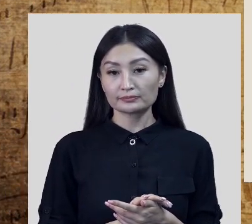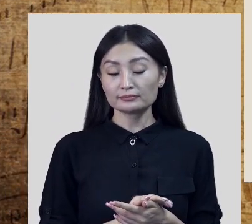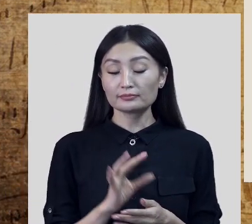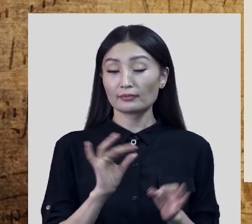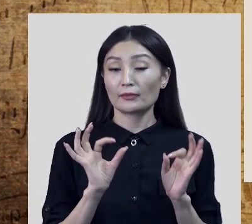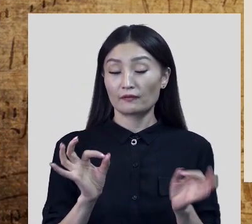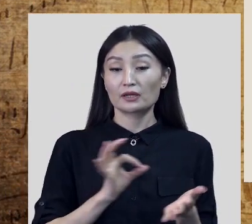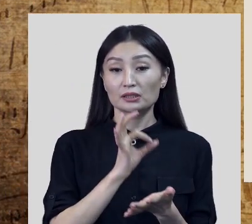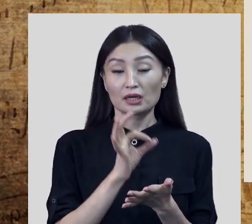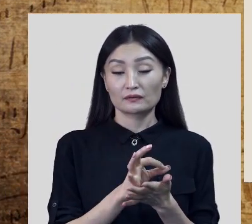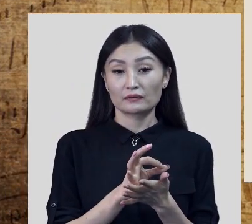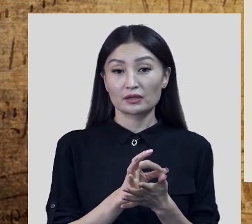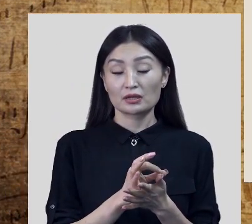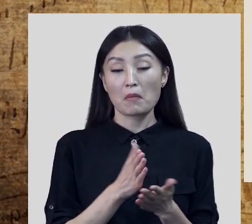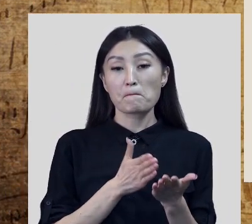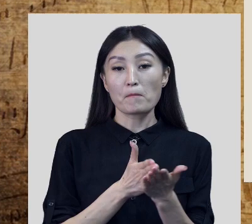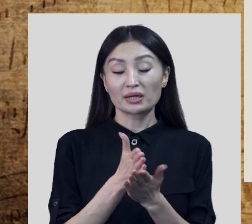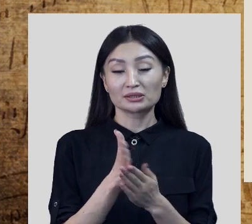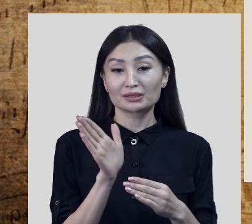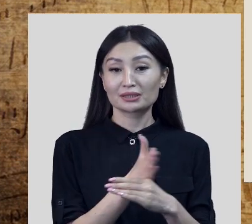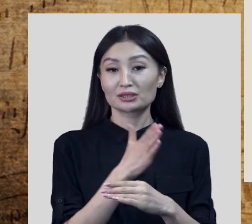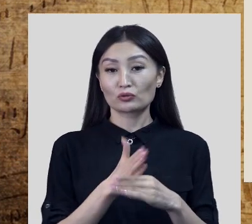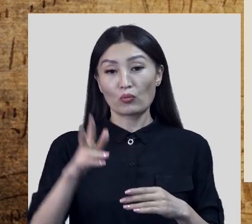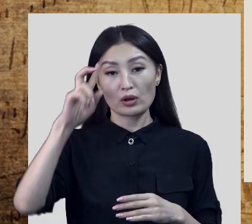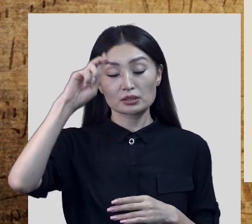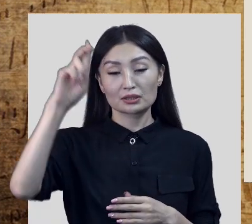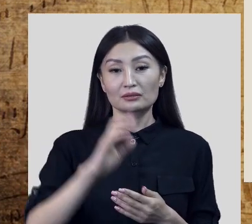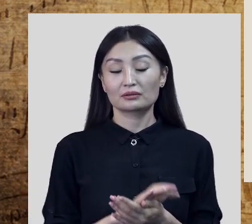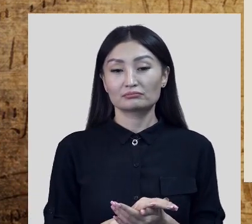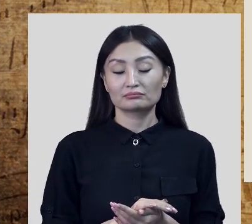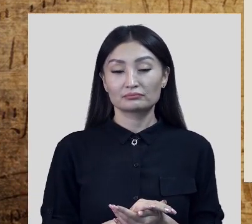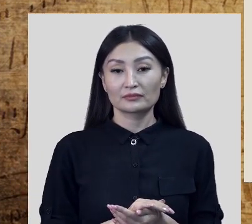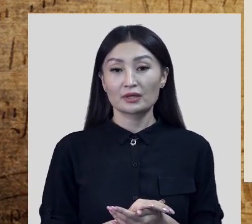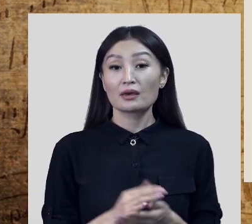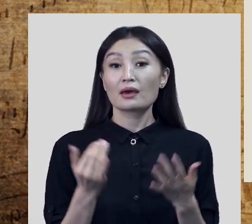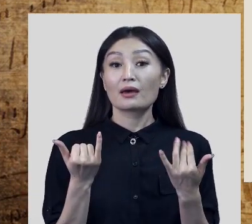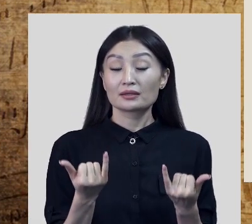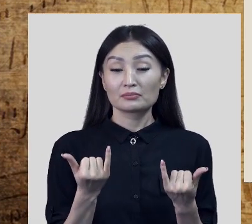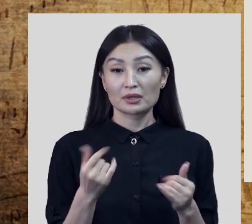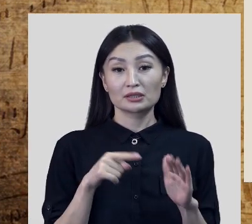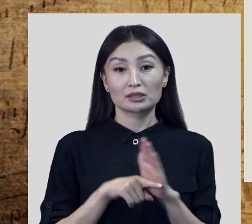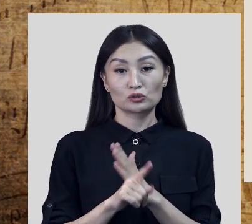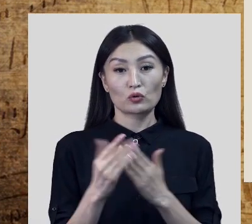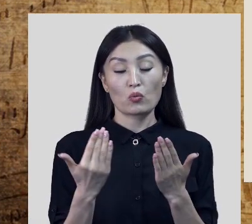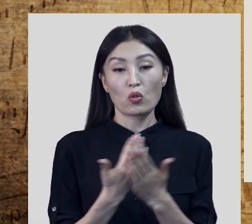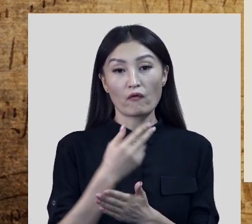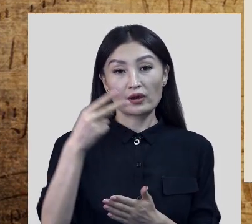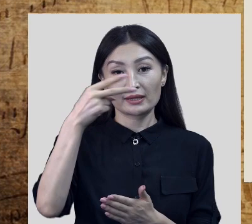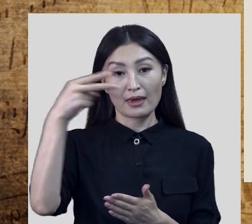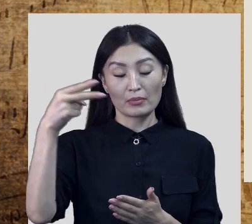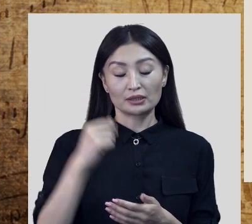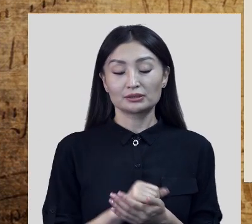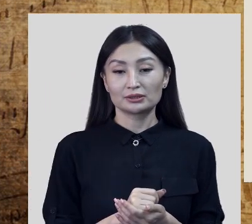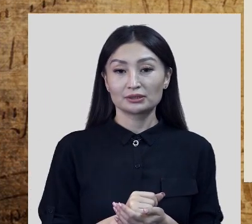верный вариант ответа политическая раздробленность страны а теперь приступим к изучению новой